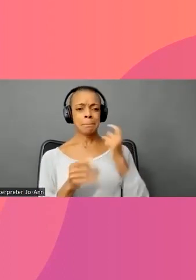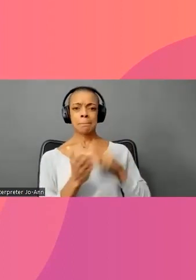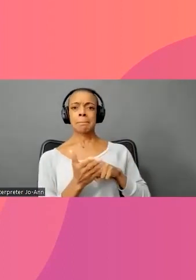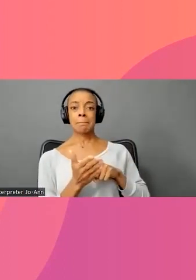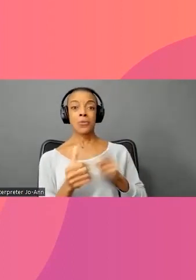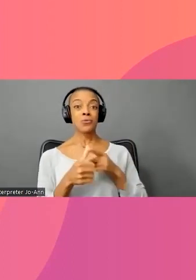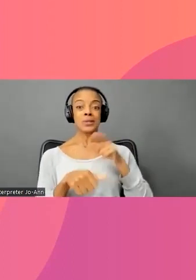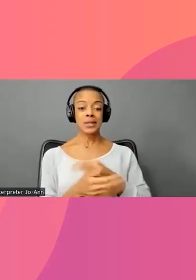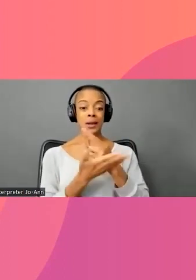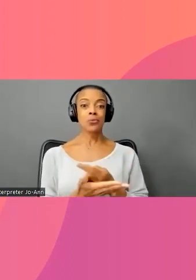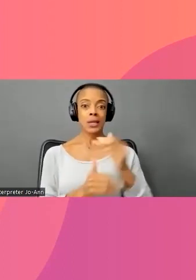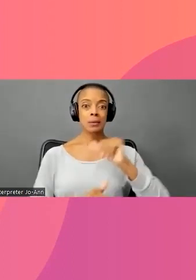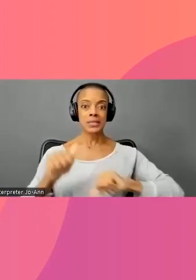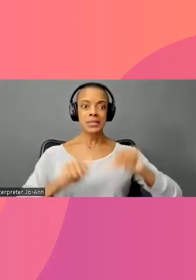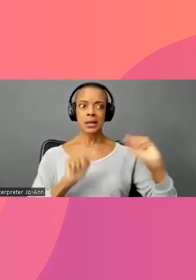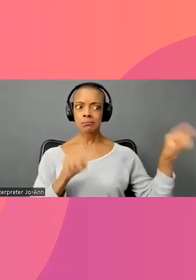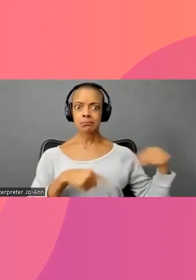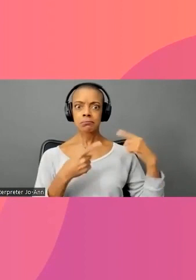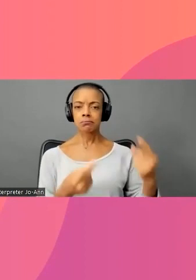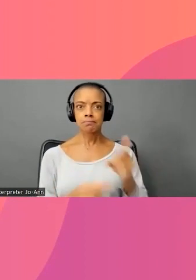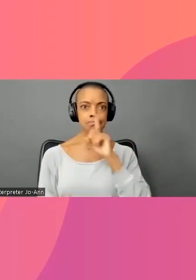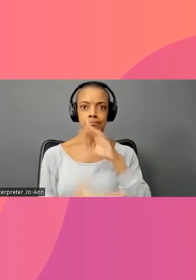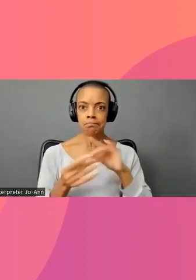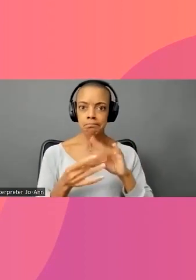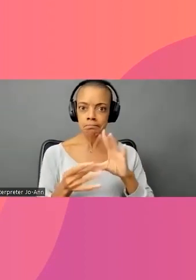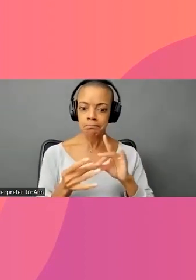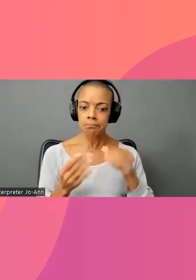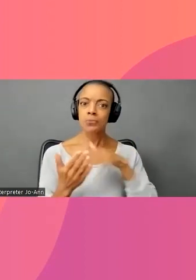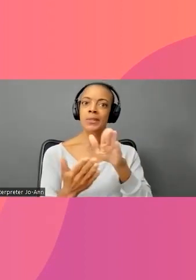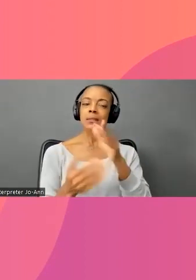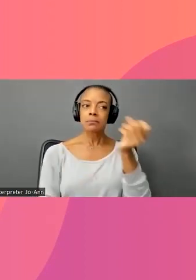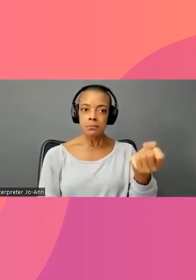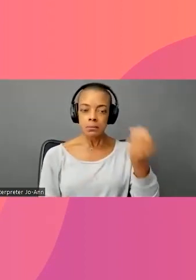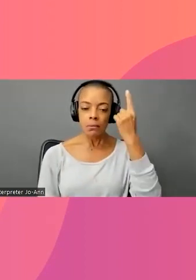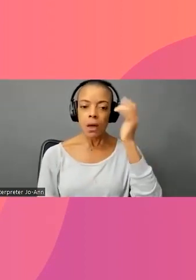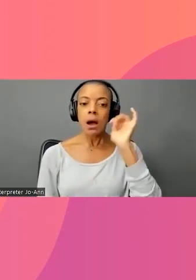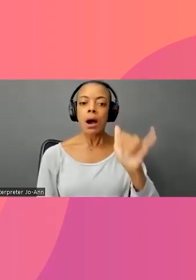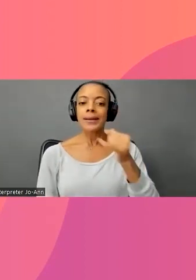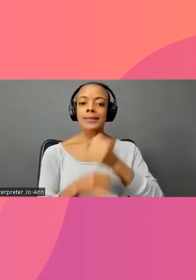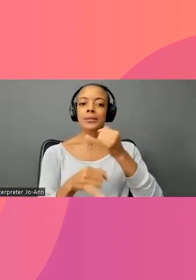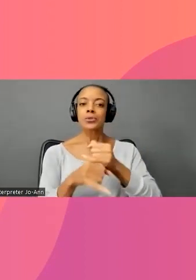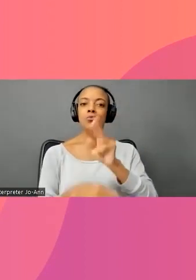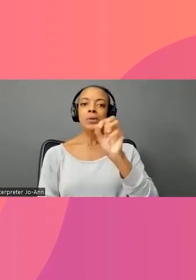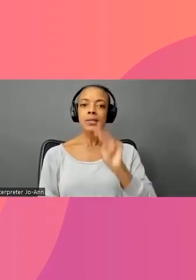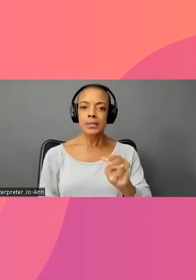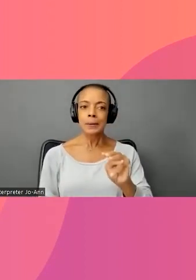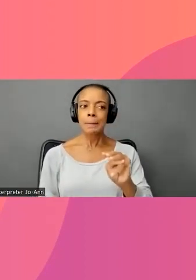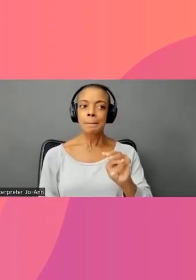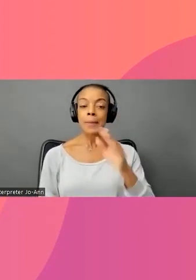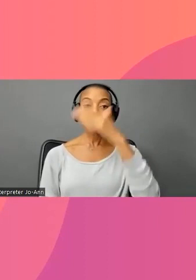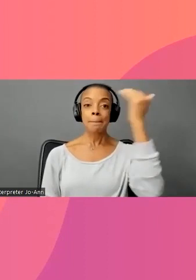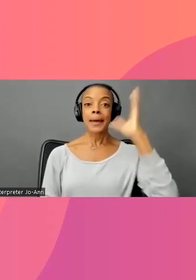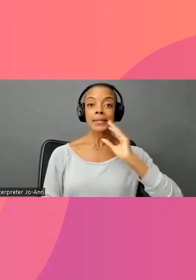lacune signifiante en matière de recherche. Et c'est pour la première fois que